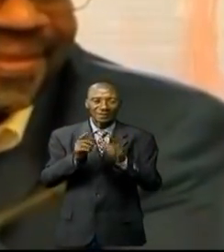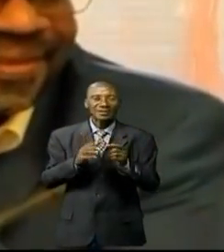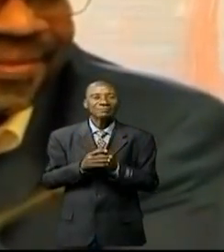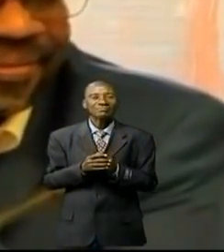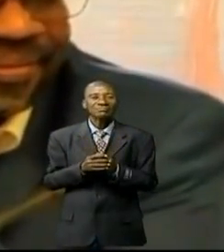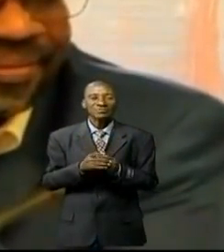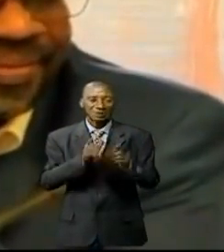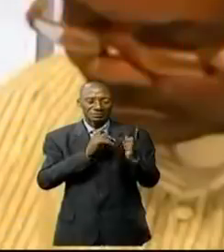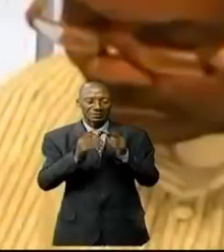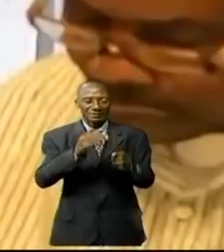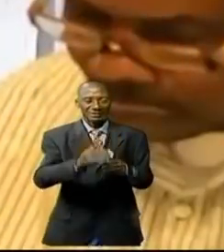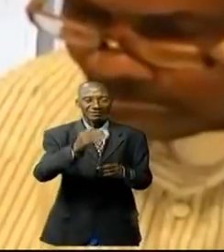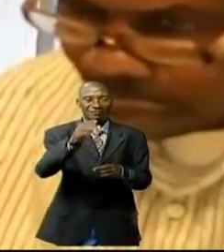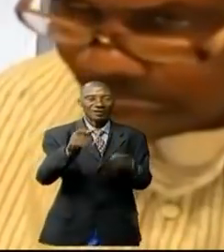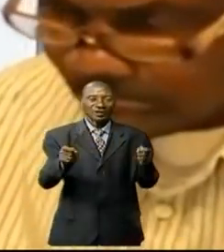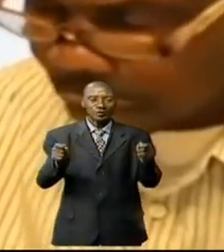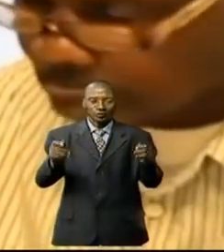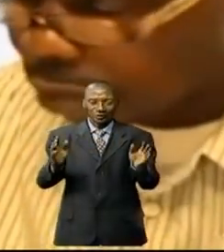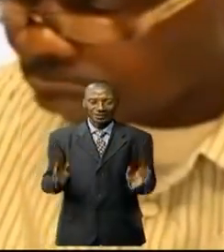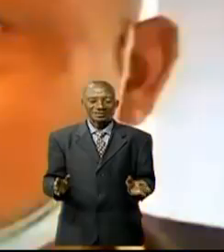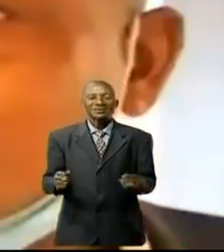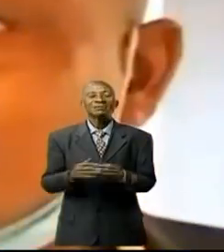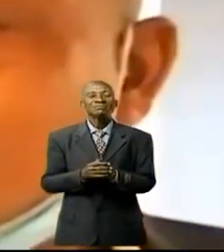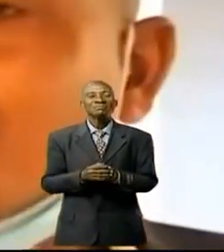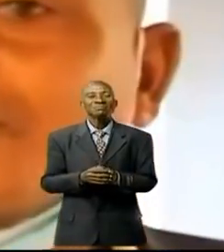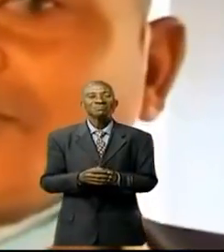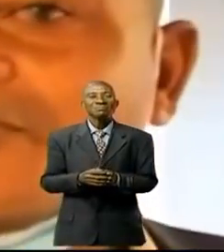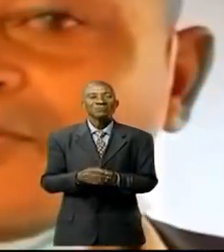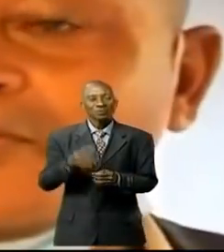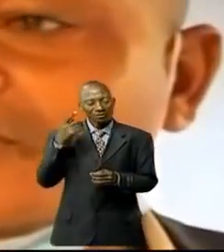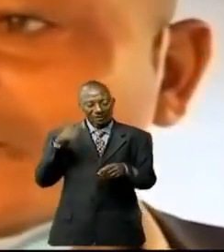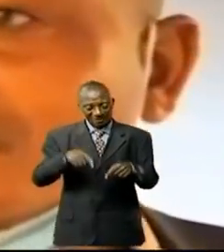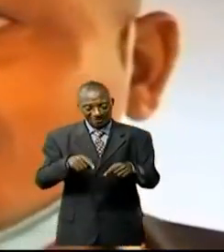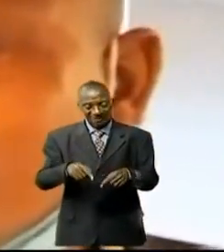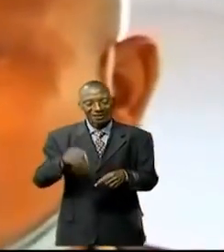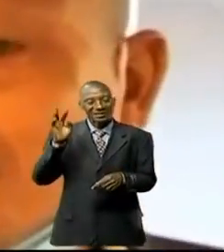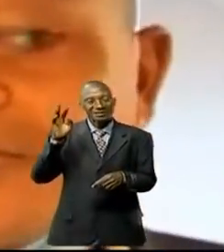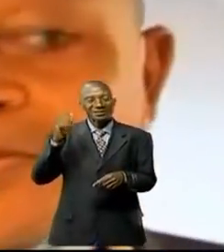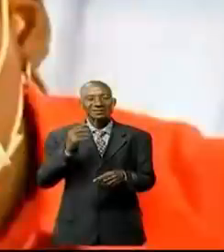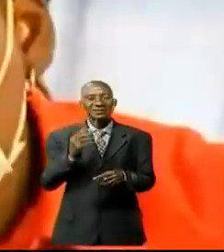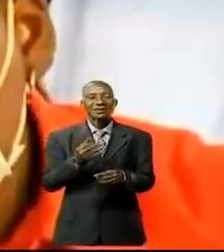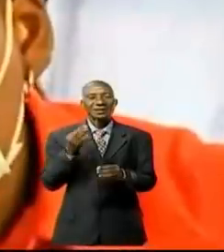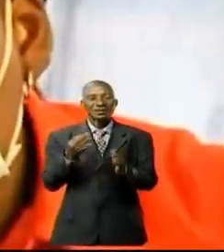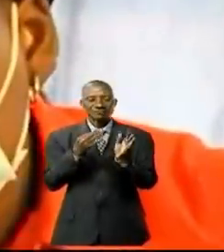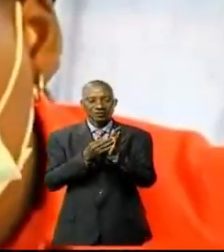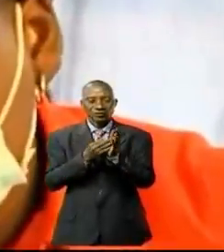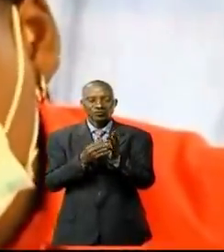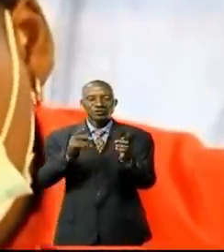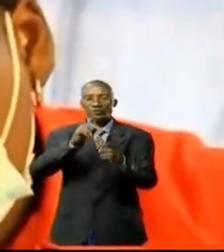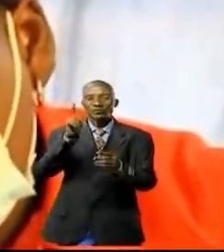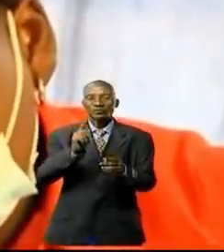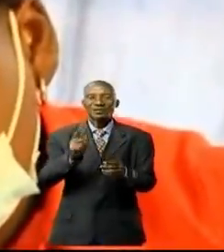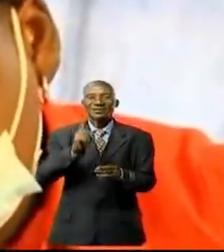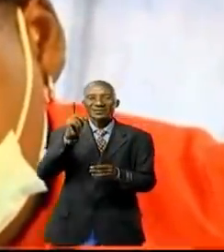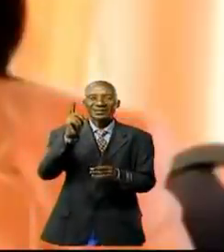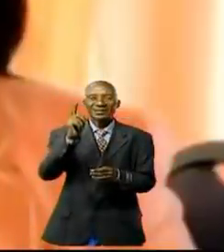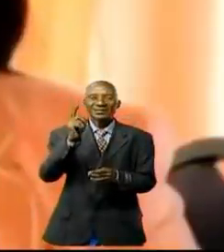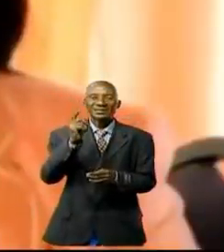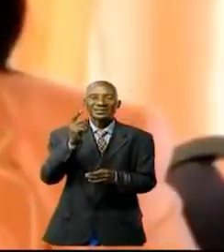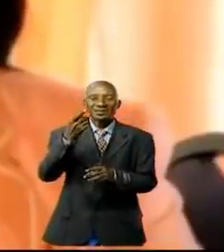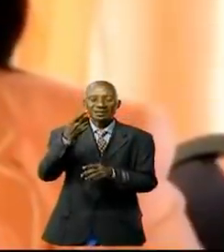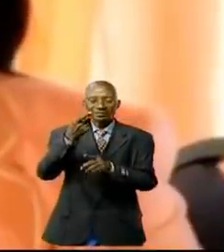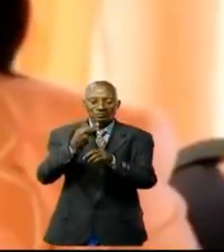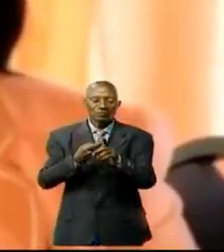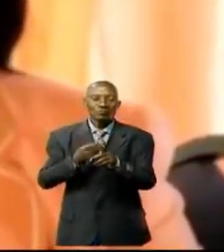la presse au terme de sa visite officielle à Kinshasa du 28 au 31 mars dernier. Durant ce séjour de